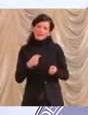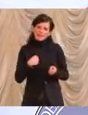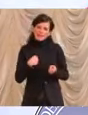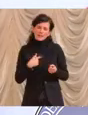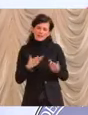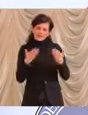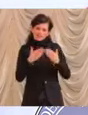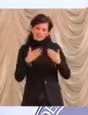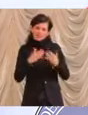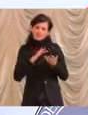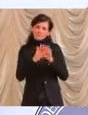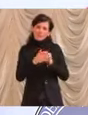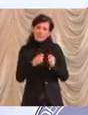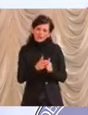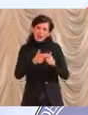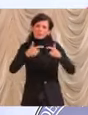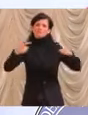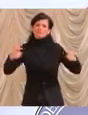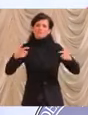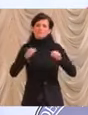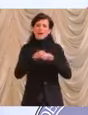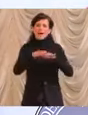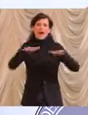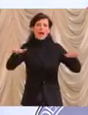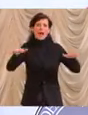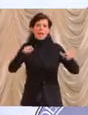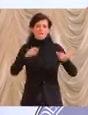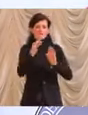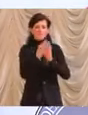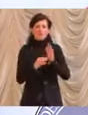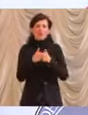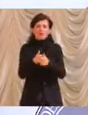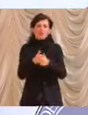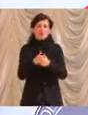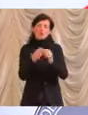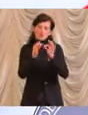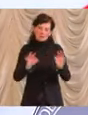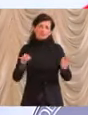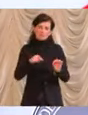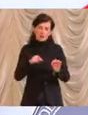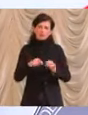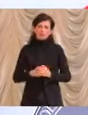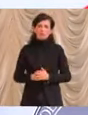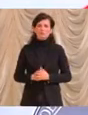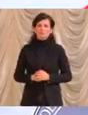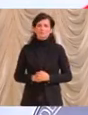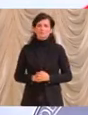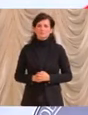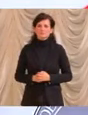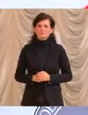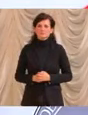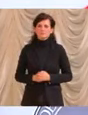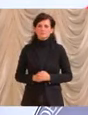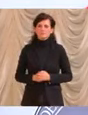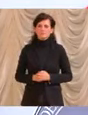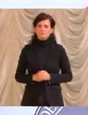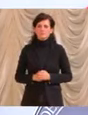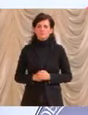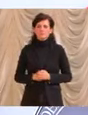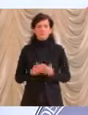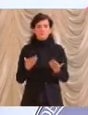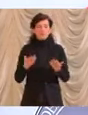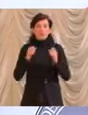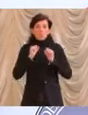a fasce di popolazione molto più ampie di quelle attualmente considerate. E infine dovremo recuperare, vediamo se